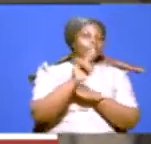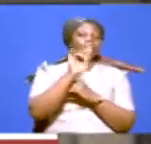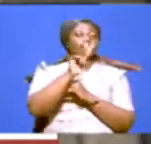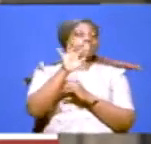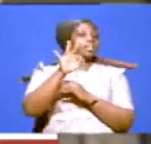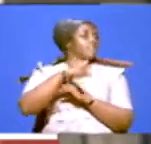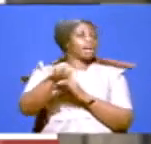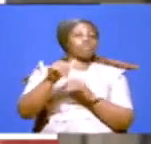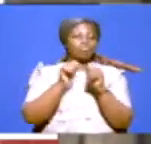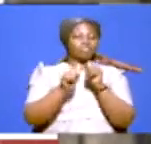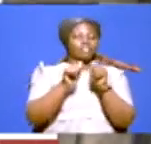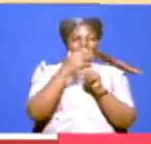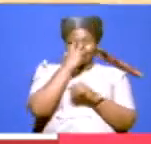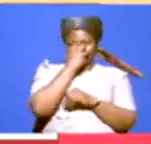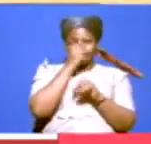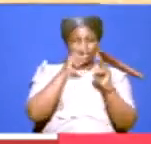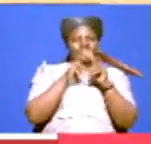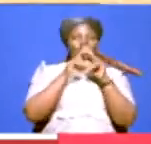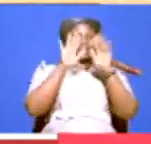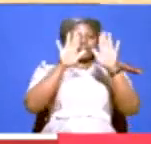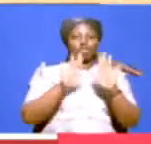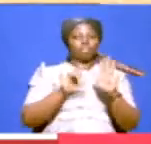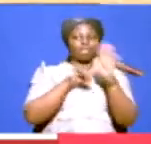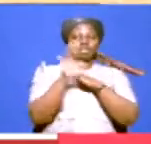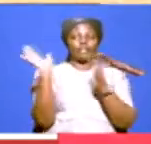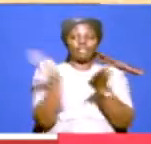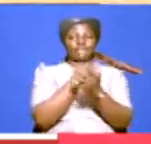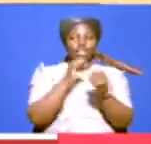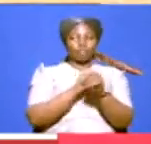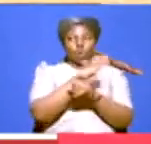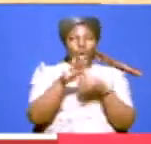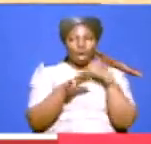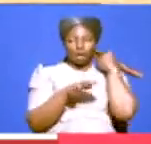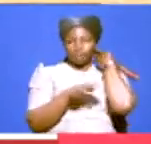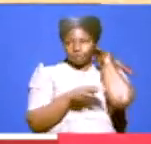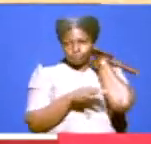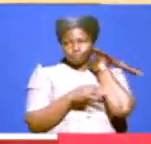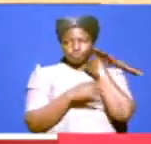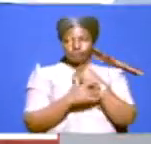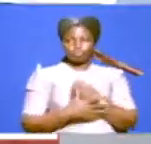katika vita dhidi ya ugonjwa huo. Nikiripotia Darubini, naitwa Safin Aching Ouma.